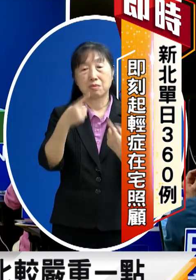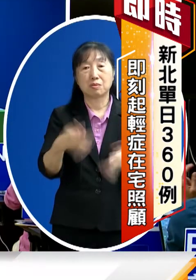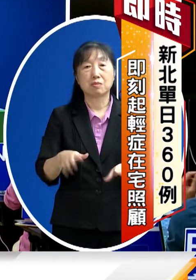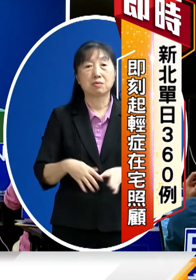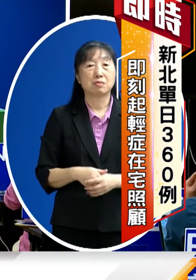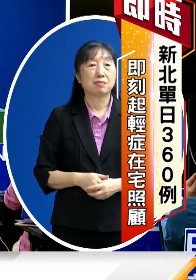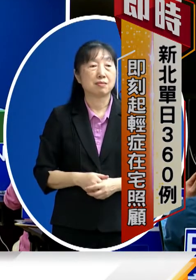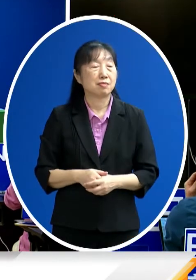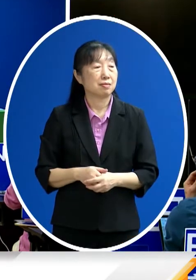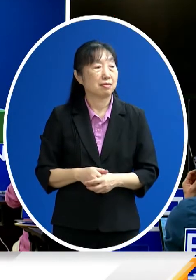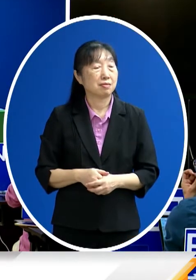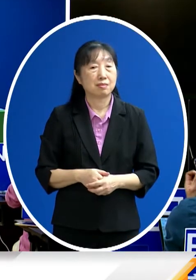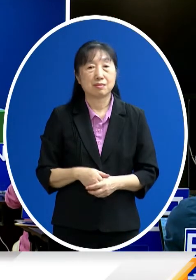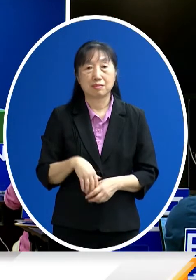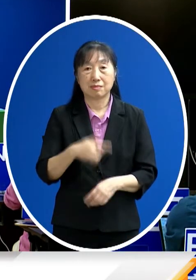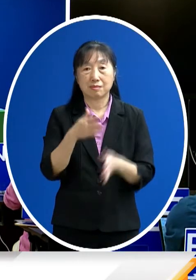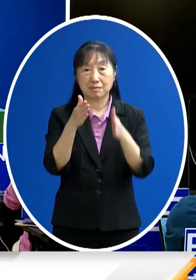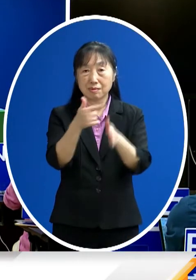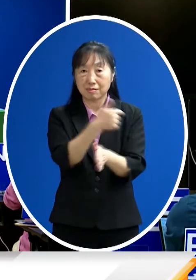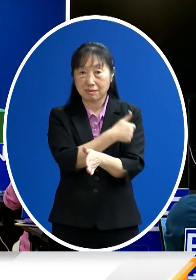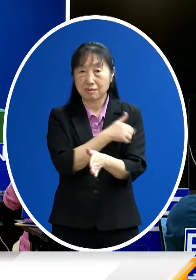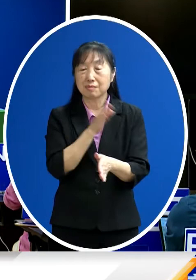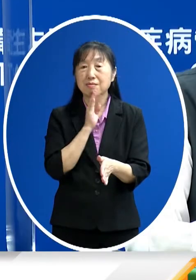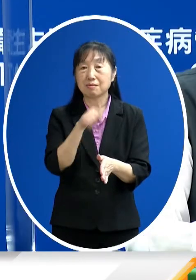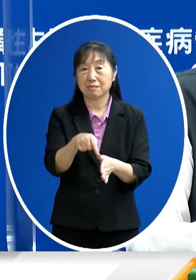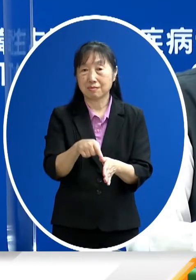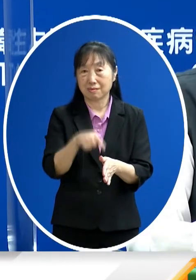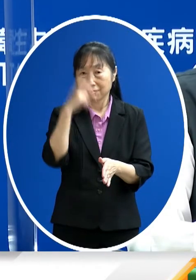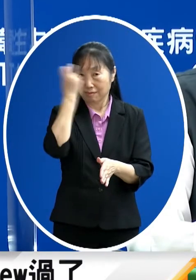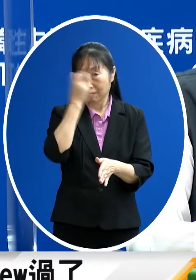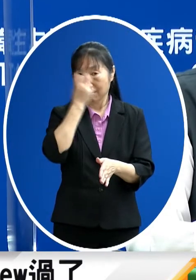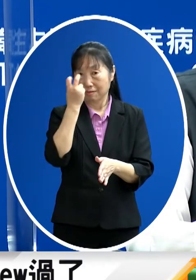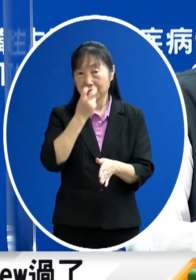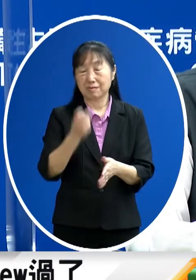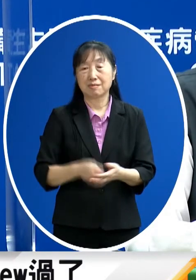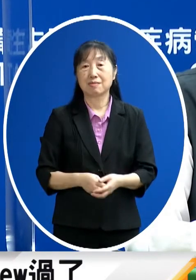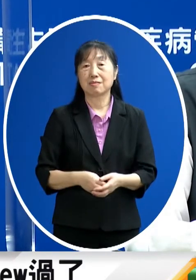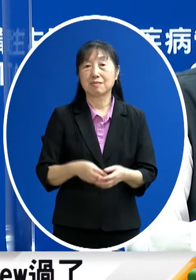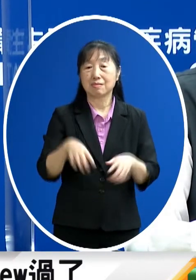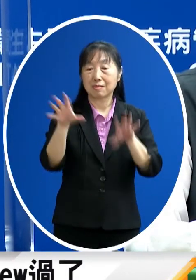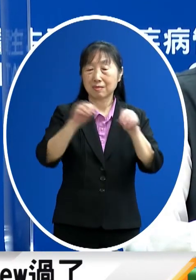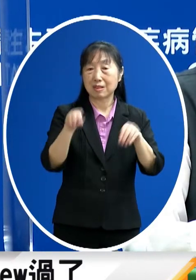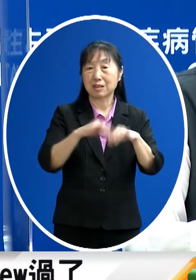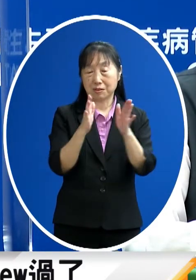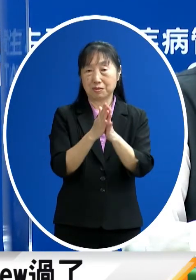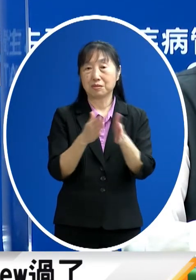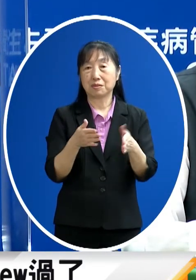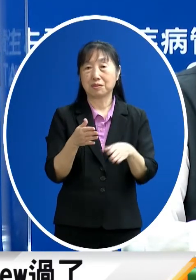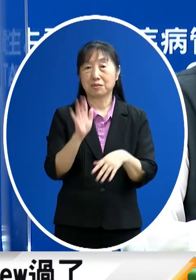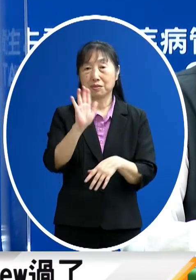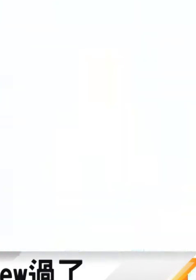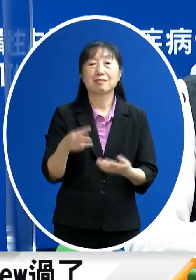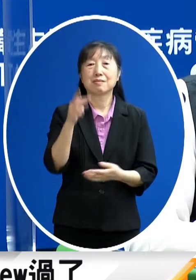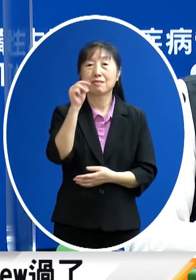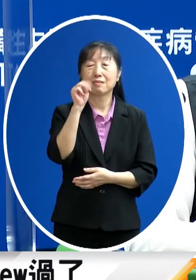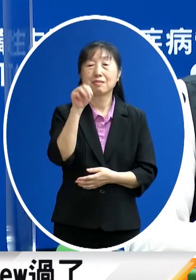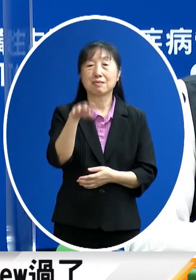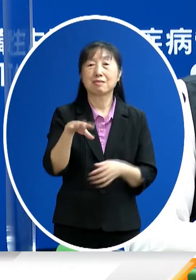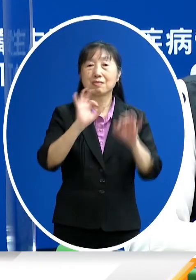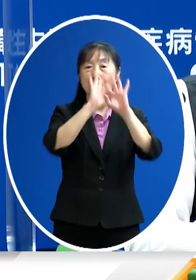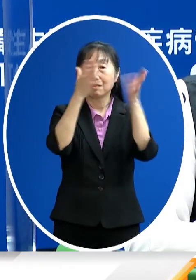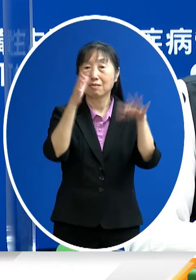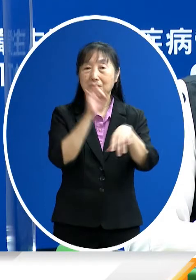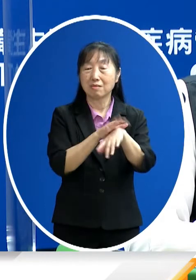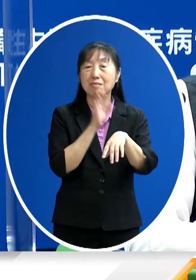有关于这疫苗相关的这 FDA 的审查，现在技术性的资料也都 review 过了，辉瑞的应